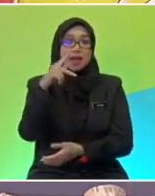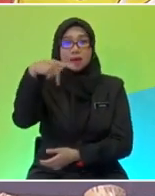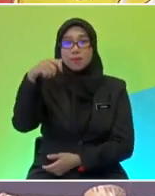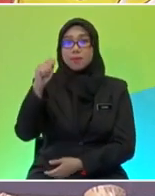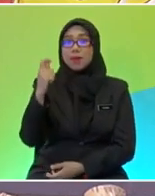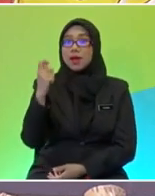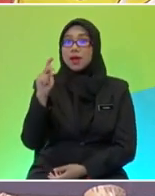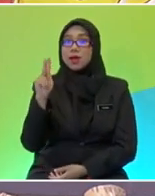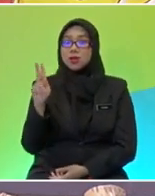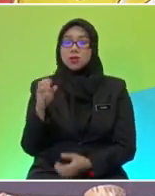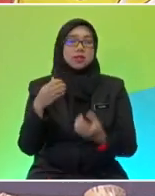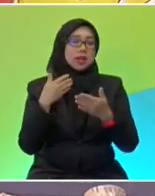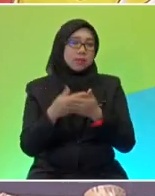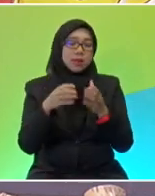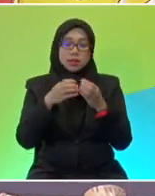menetas